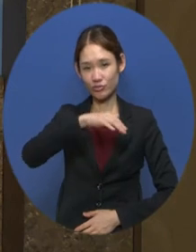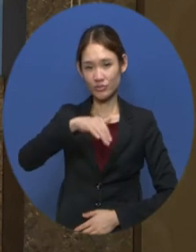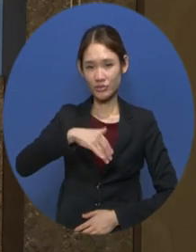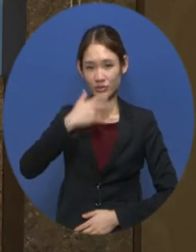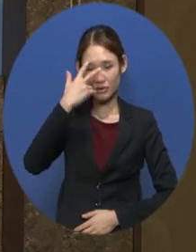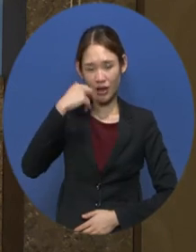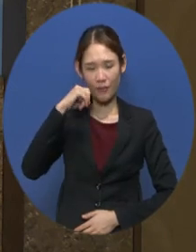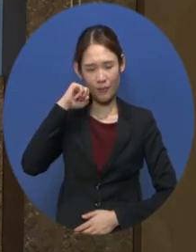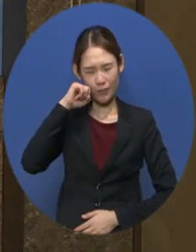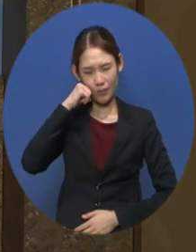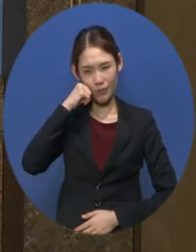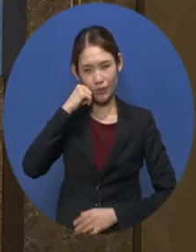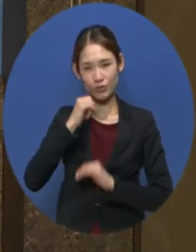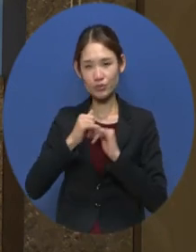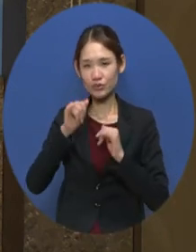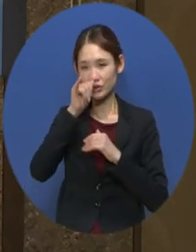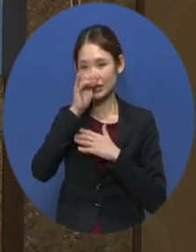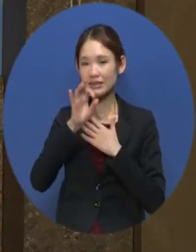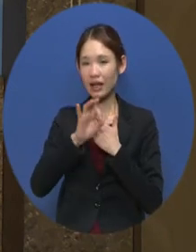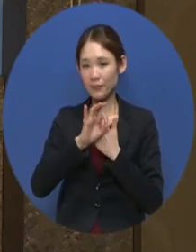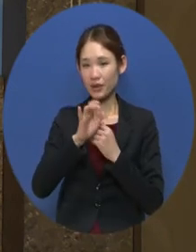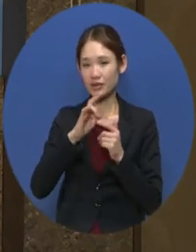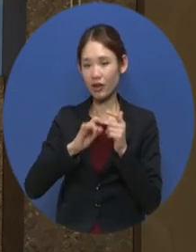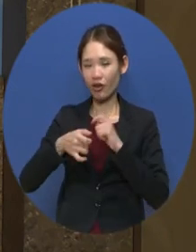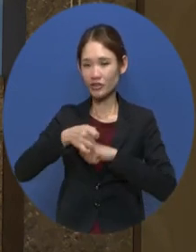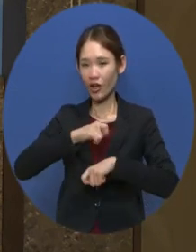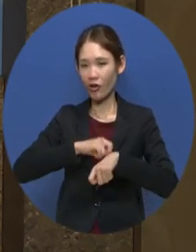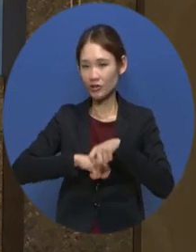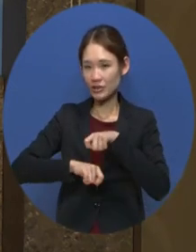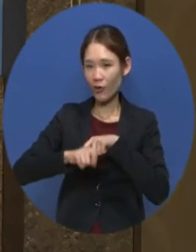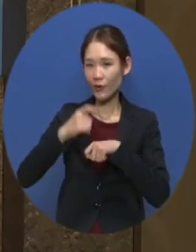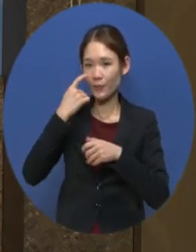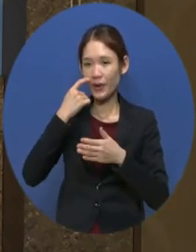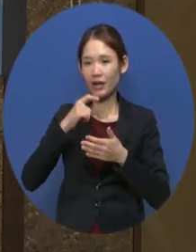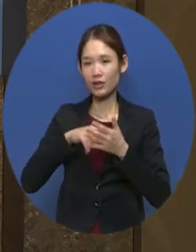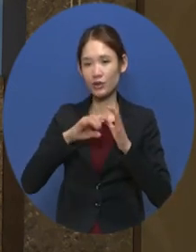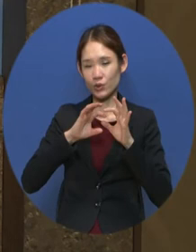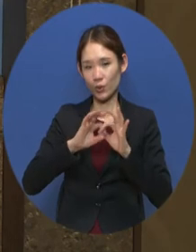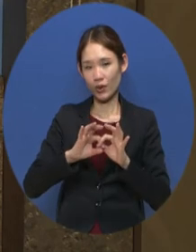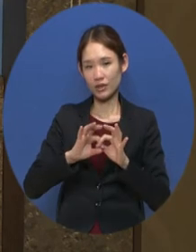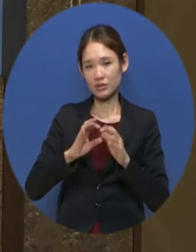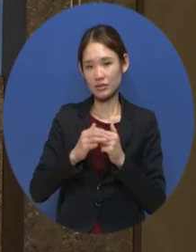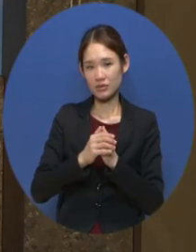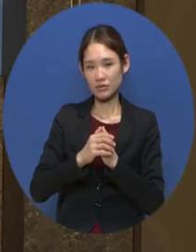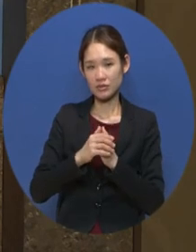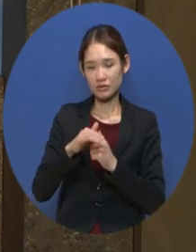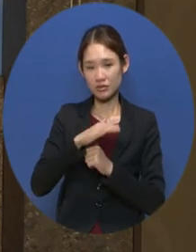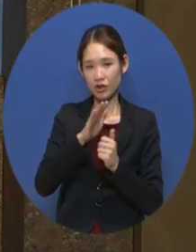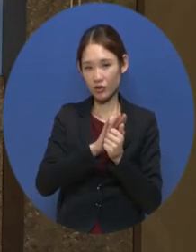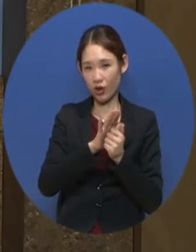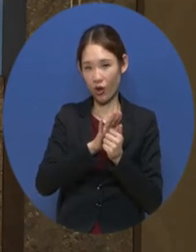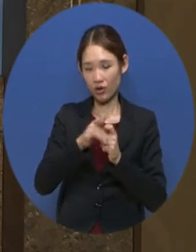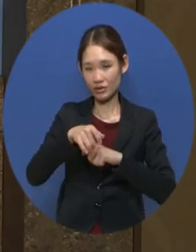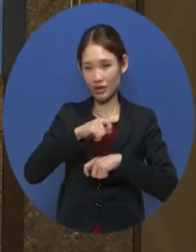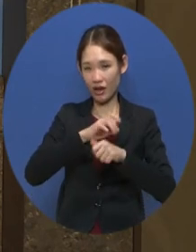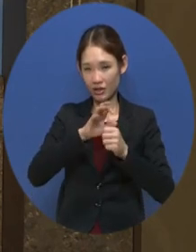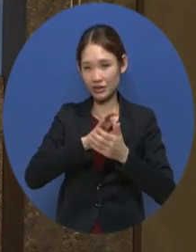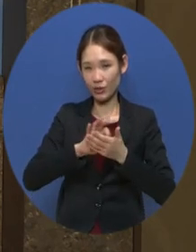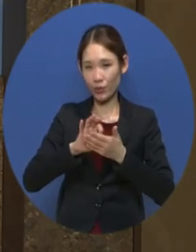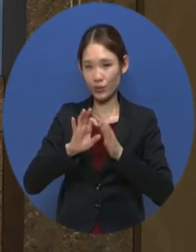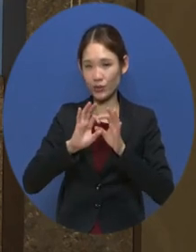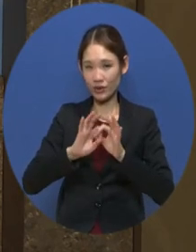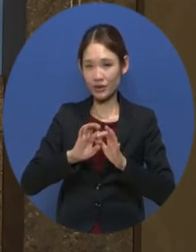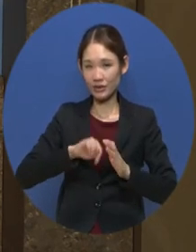시각의 어려움이 있는 분들을 더욱더 적극적으로 발굴을 해서 저희 서비스를 적극적으로